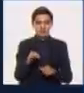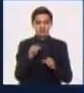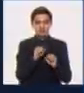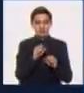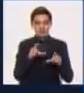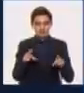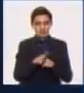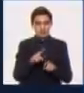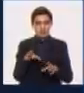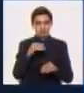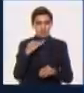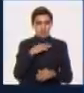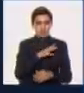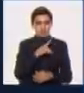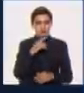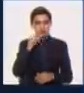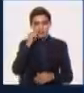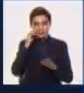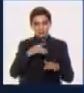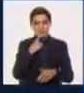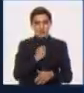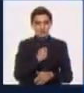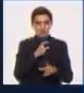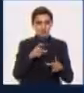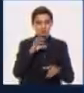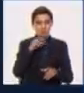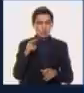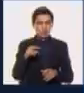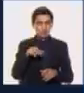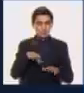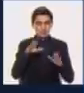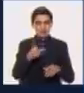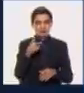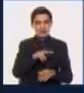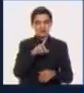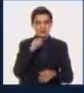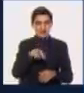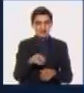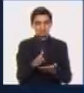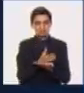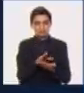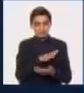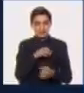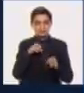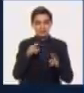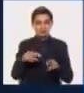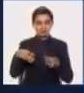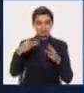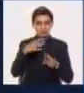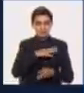көптігі сонша Шымкенттегі әскери гарнизон сотында оларды екі залға бөліп отырғызып, бейне конференция арқылы байланыс